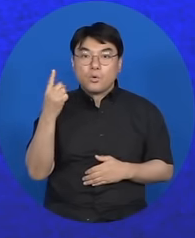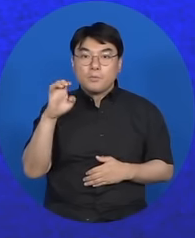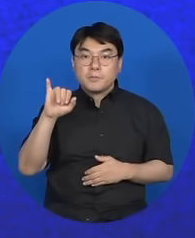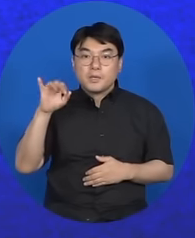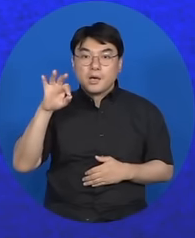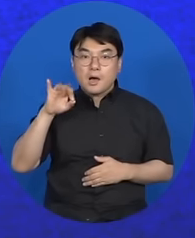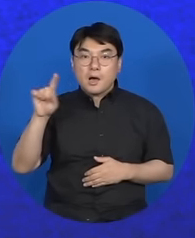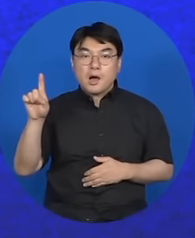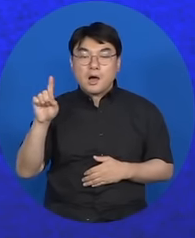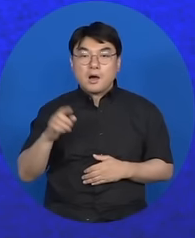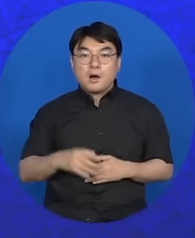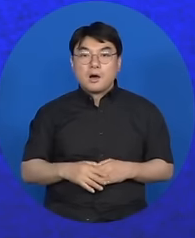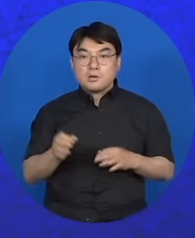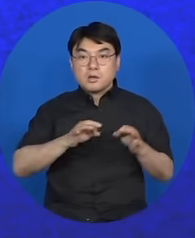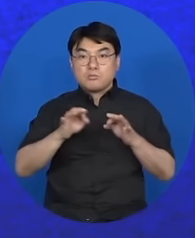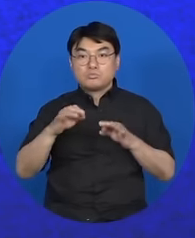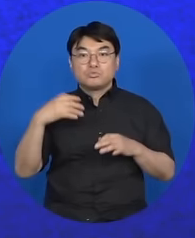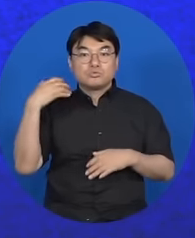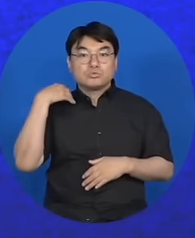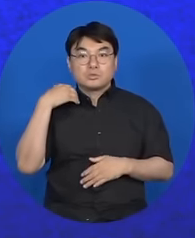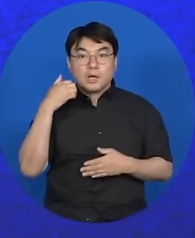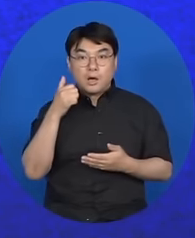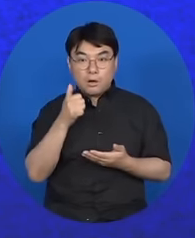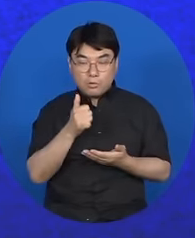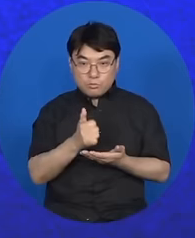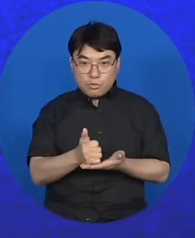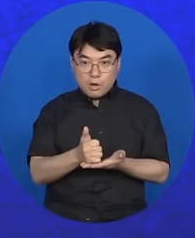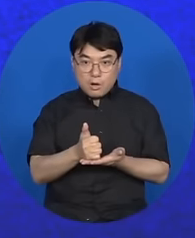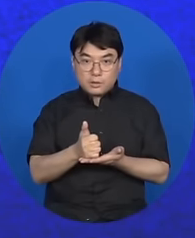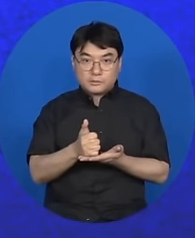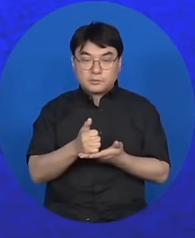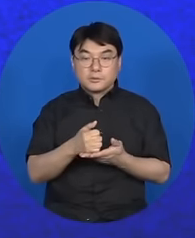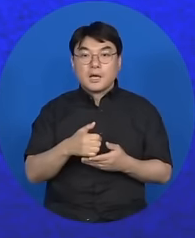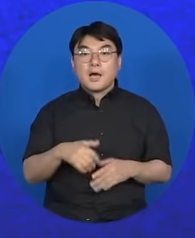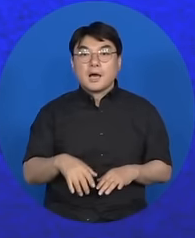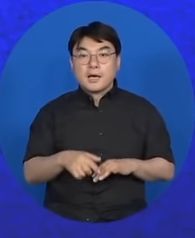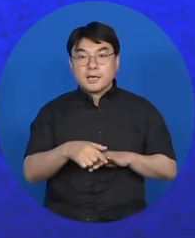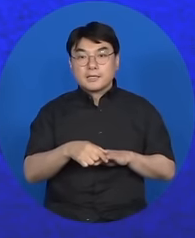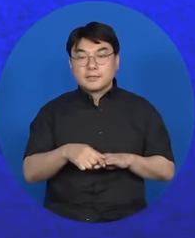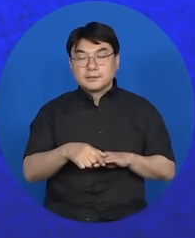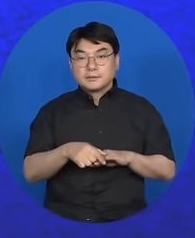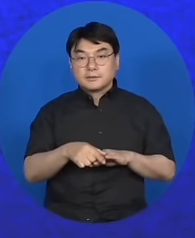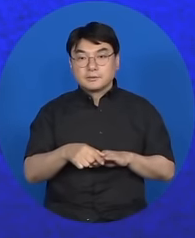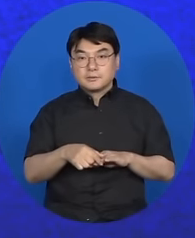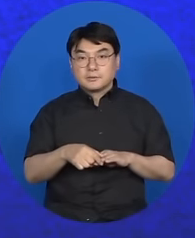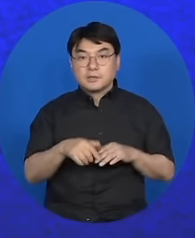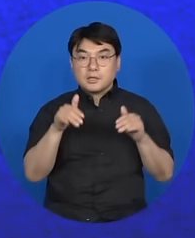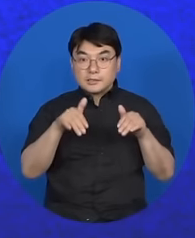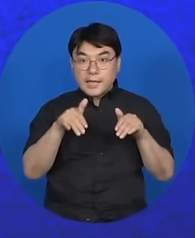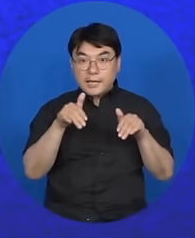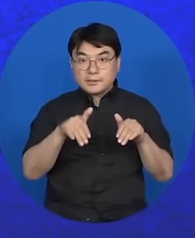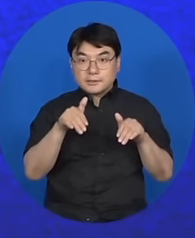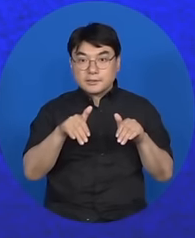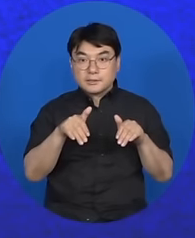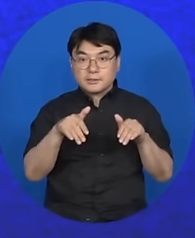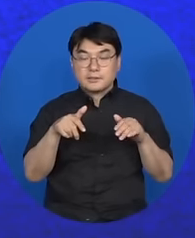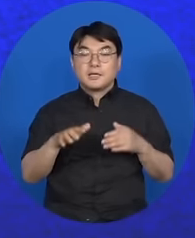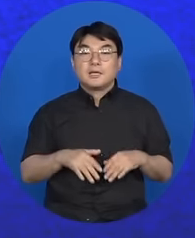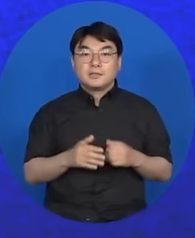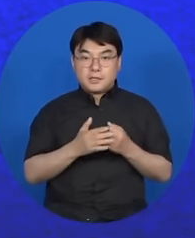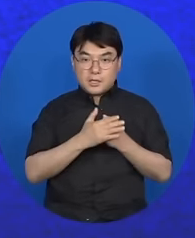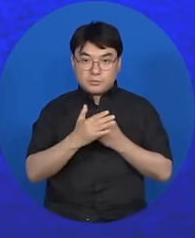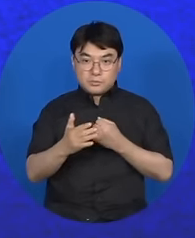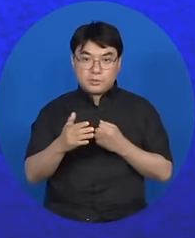맡은 재무장관이었던 넷이 그 한 사람 때문에 이 빌립을 보내게 된 것이죠. 빌립이